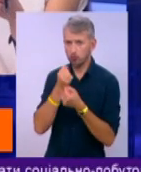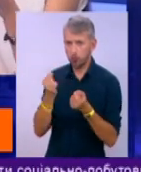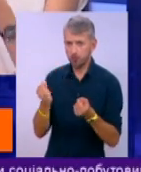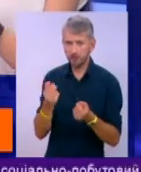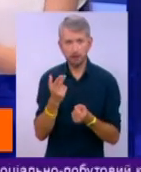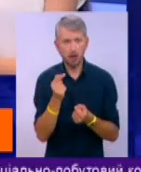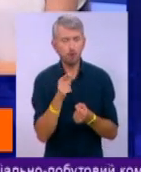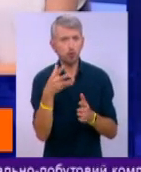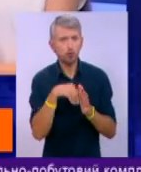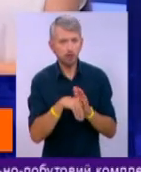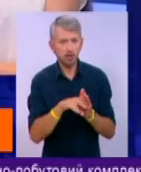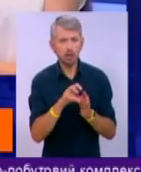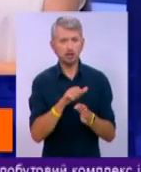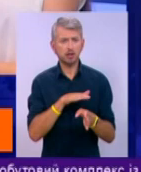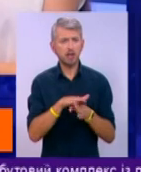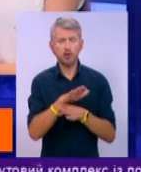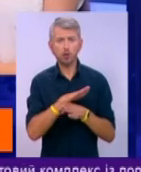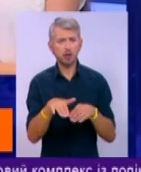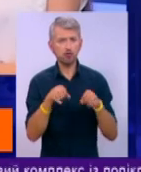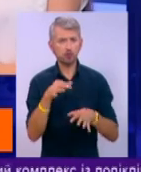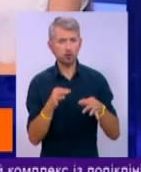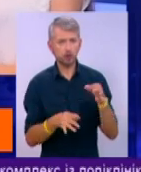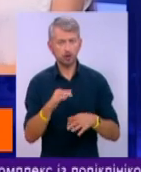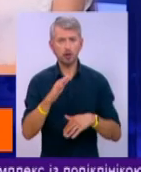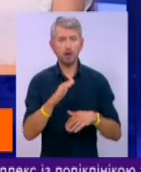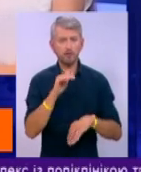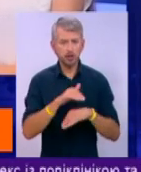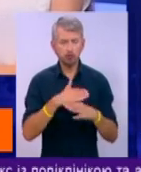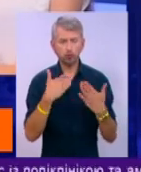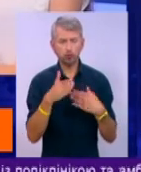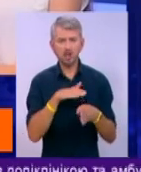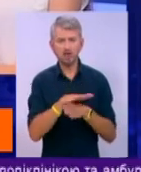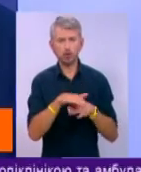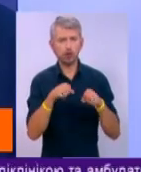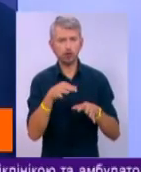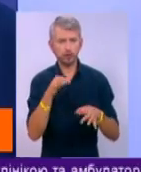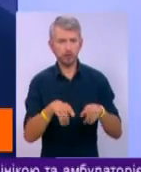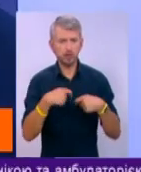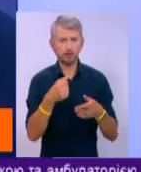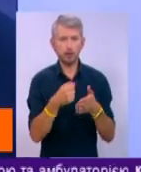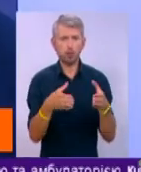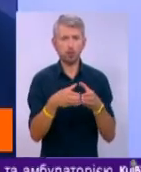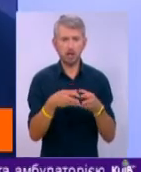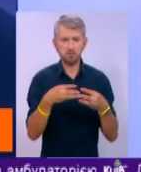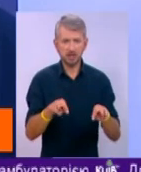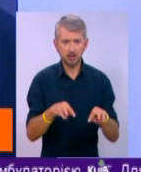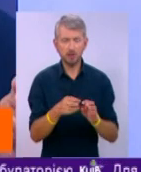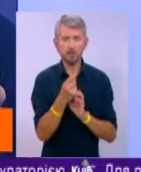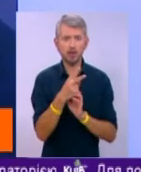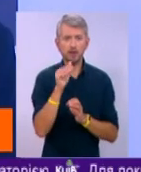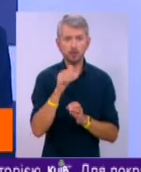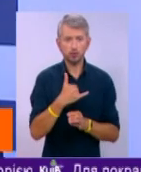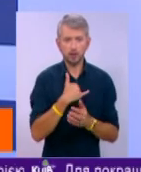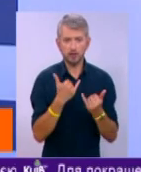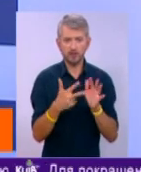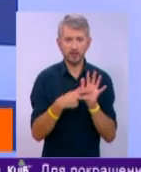тому числі. І невиконання рішень судів. Так те, що стосується невиконання рішень судів, передали на комітет міністрів. Таким чином 12 тисяч, у нас зараз